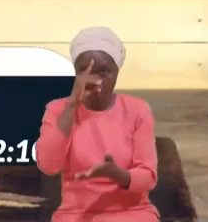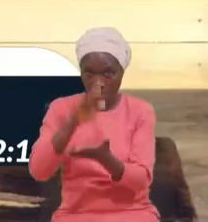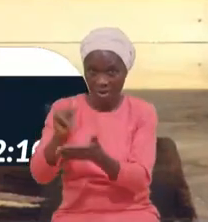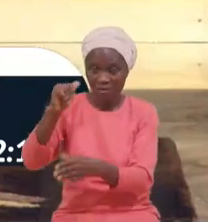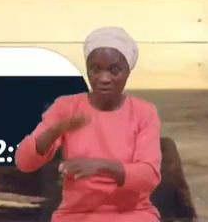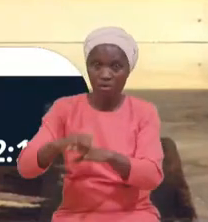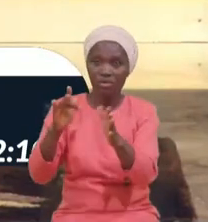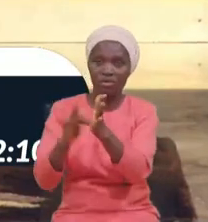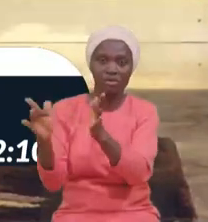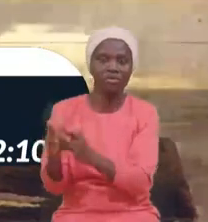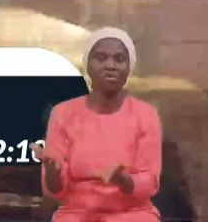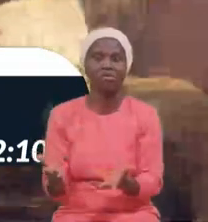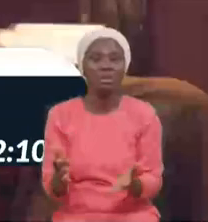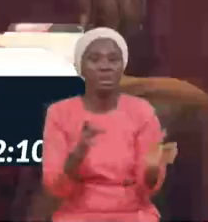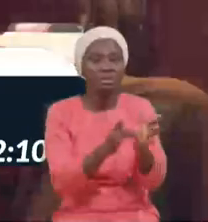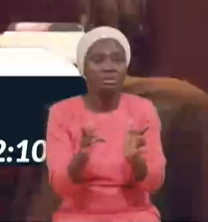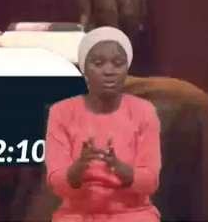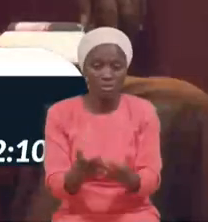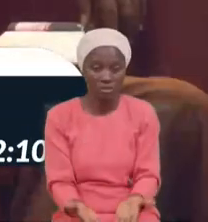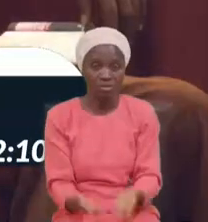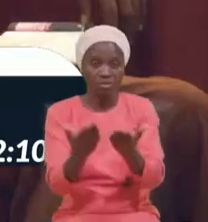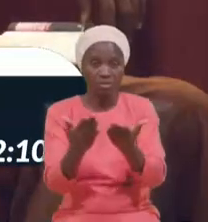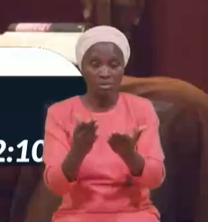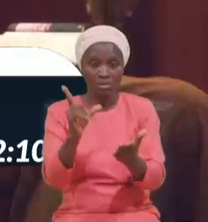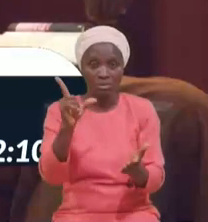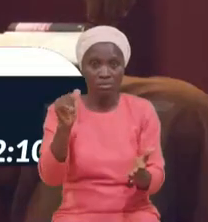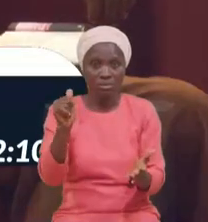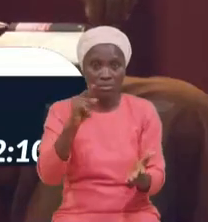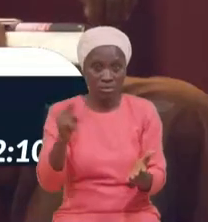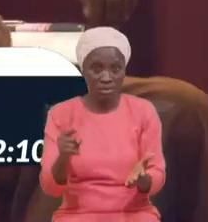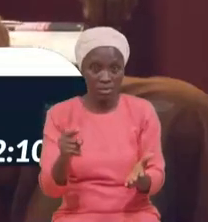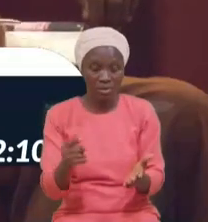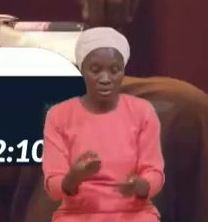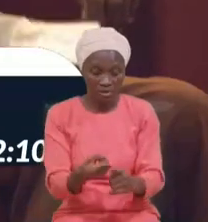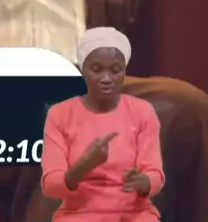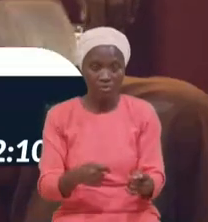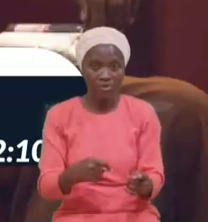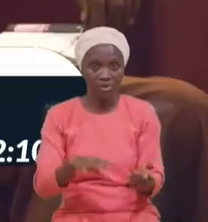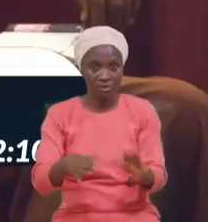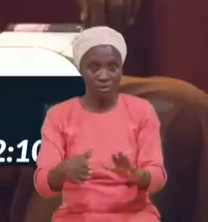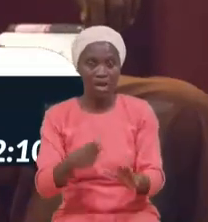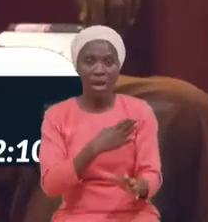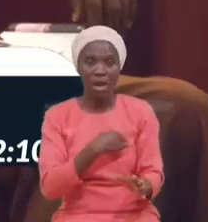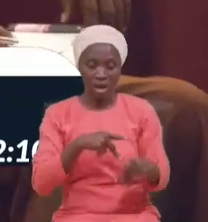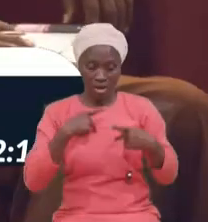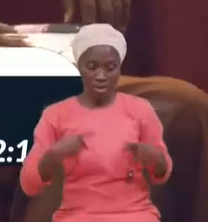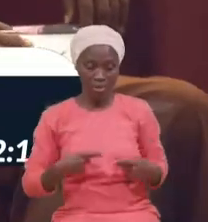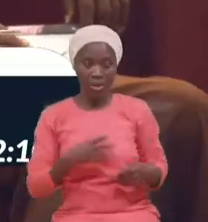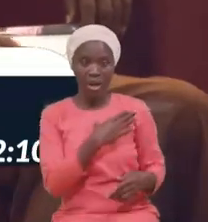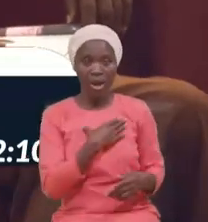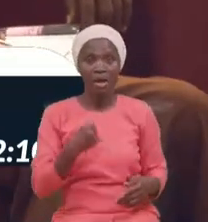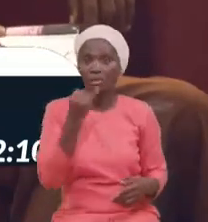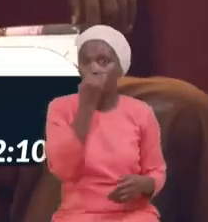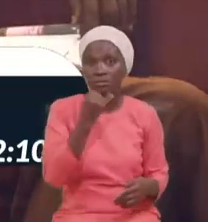en Jésus. Jésus a ressuscité Lazare. Lazare est un adulte.